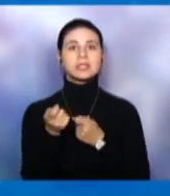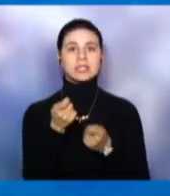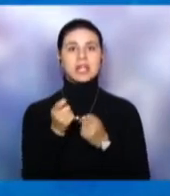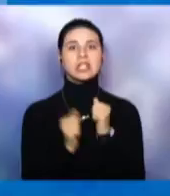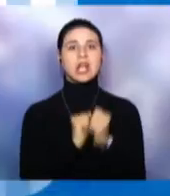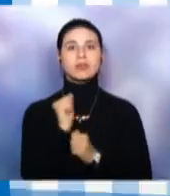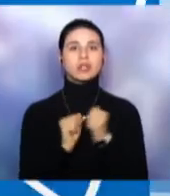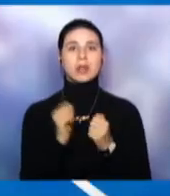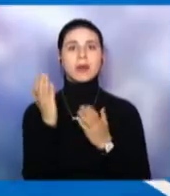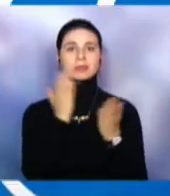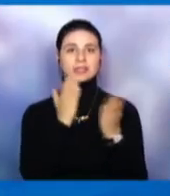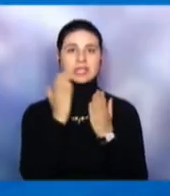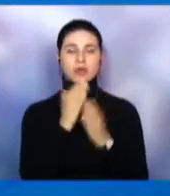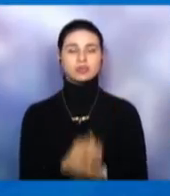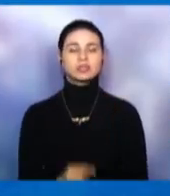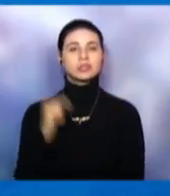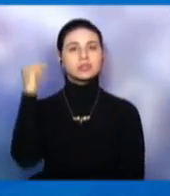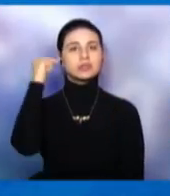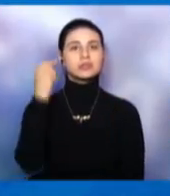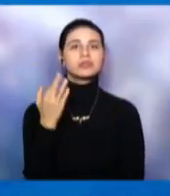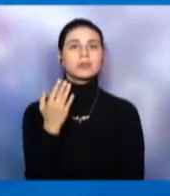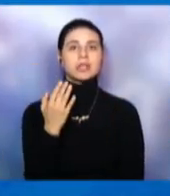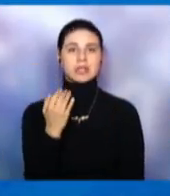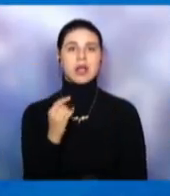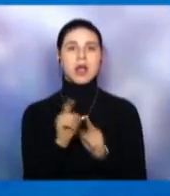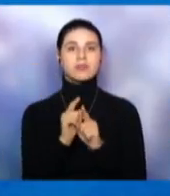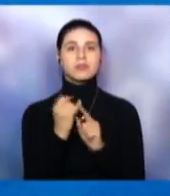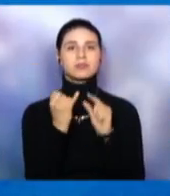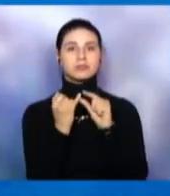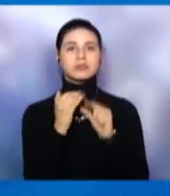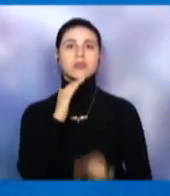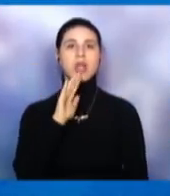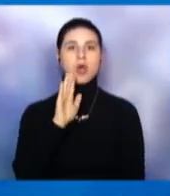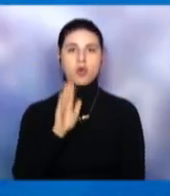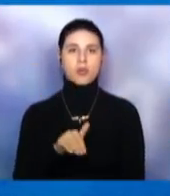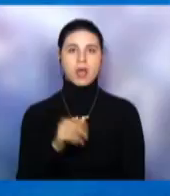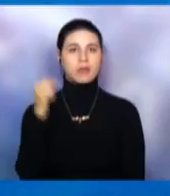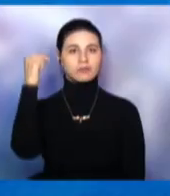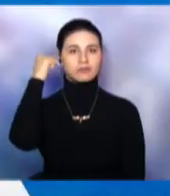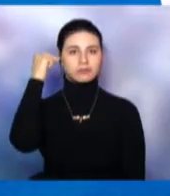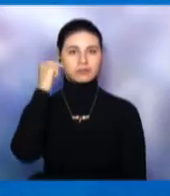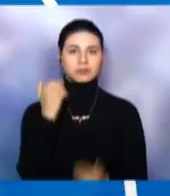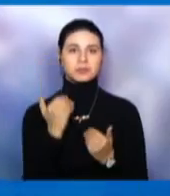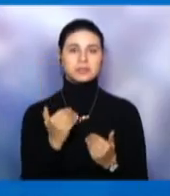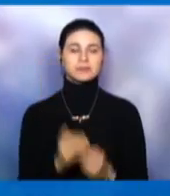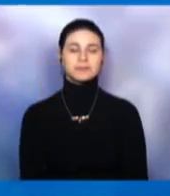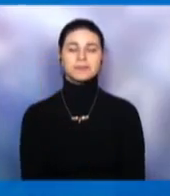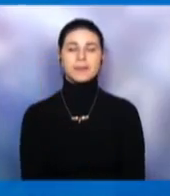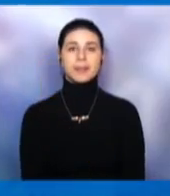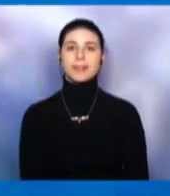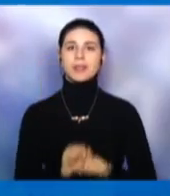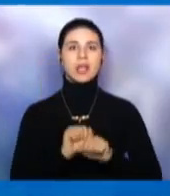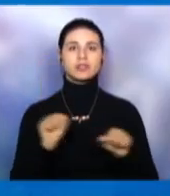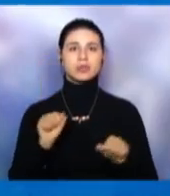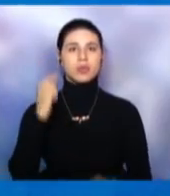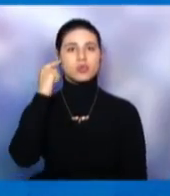პირსახოცით. სიღრმე განისაზღვრება მანძილით, სადამდე ცნეკით იგი შეაღწევს სასმენ მილში. დაუშვებელია ყურის